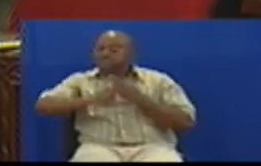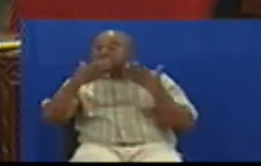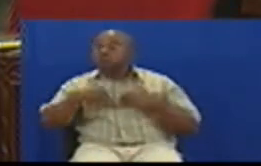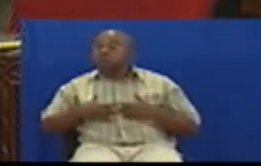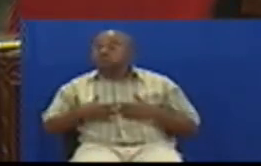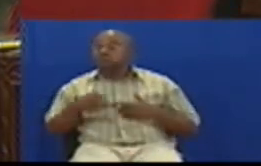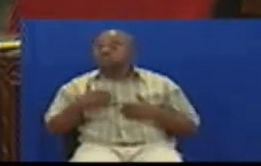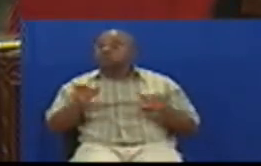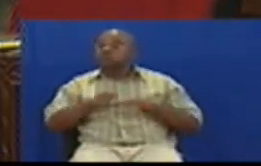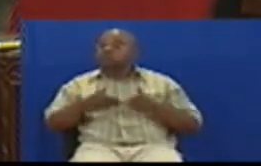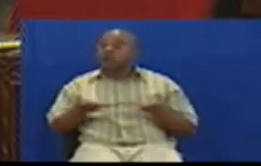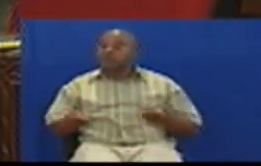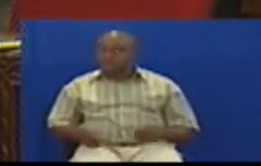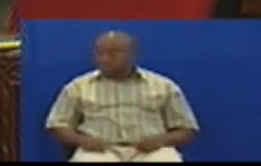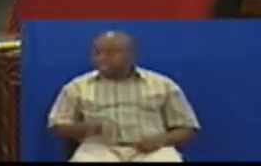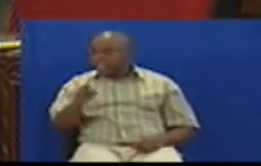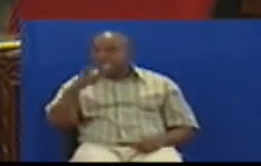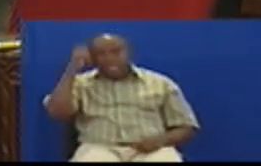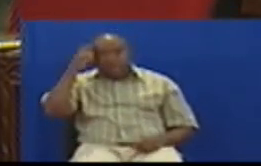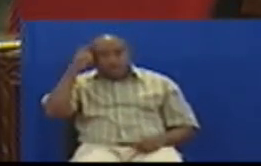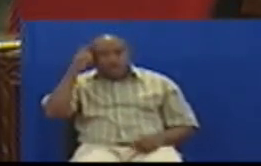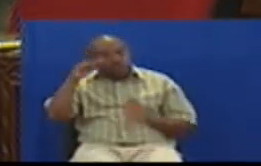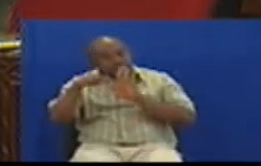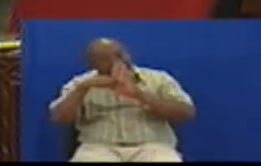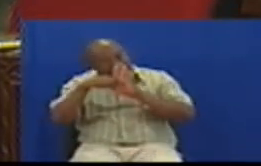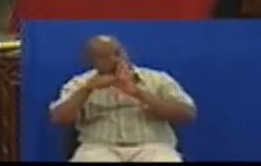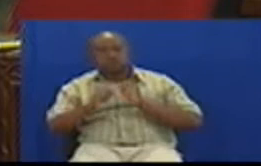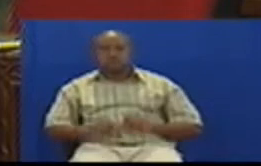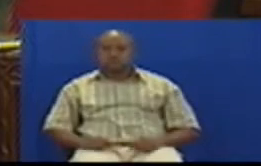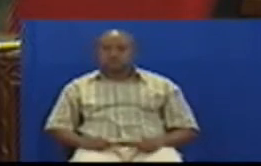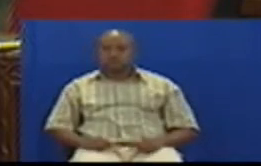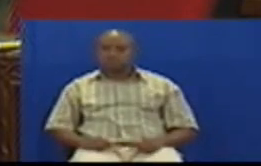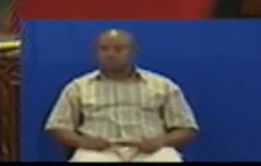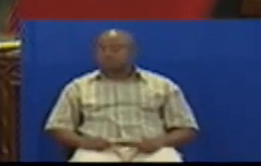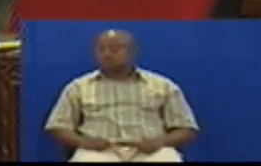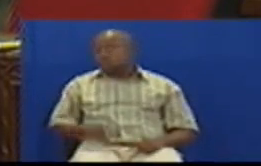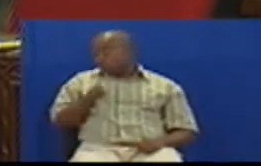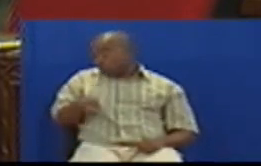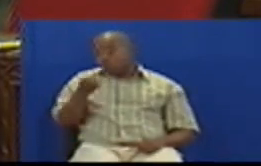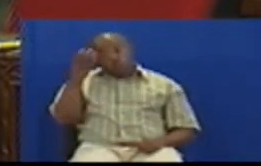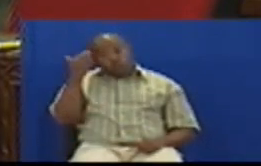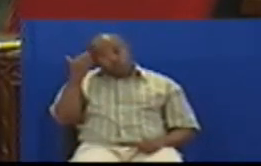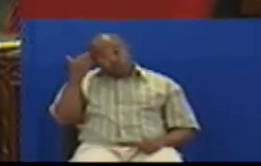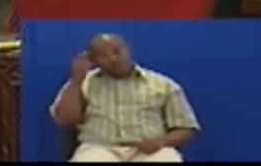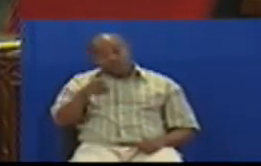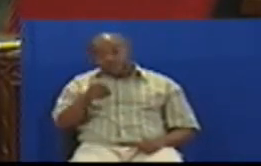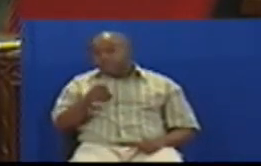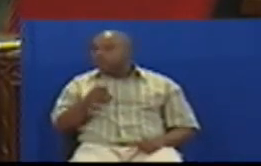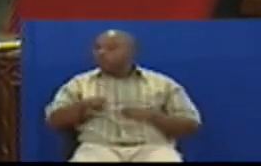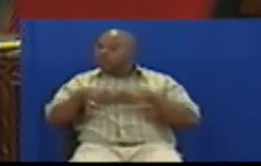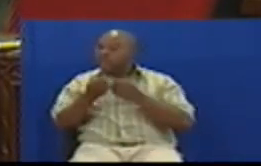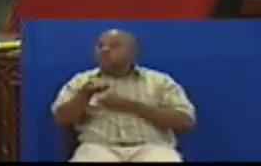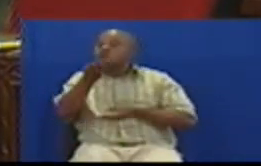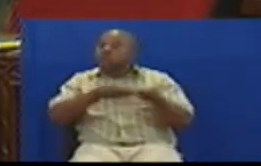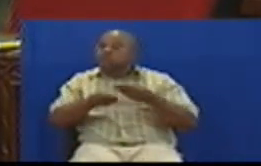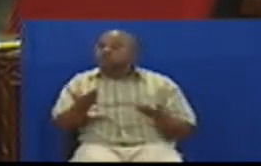moja. Lakini kitu kingine, tunafahamu kwamba ugonjwa huu unaleta athari za kiuchumi. Na bila shaka